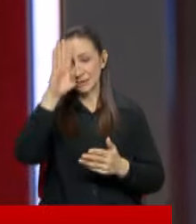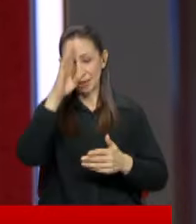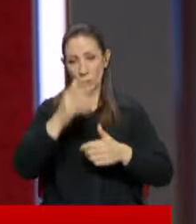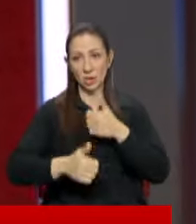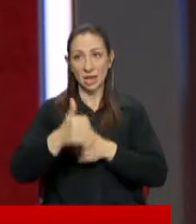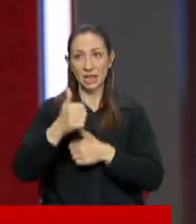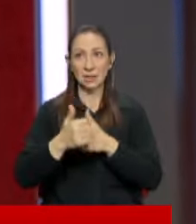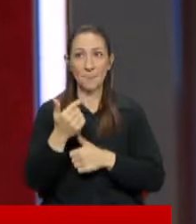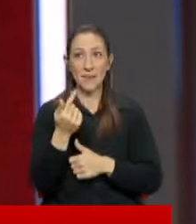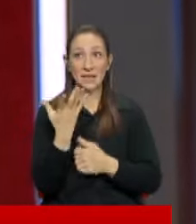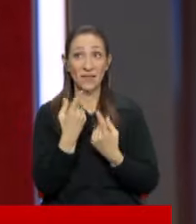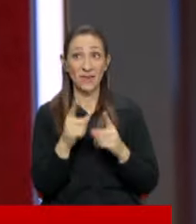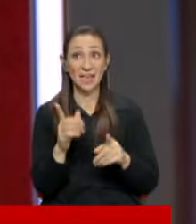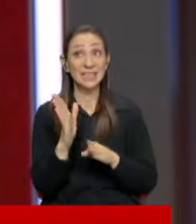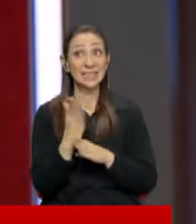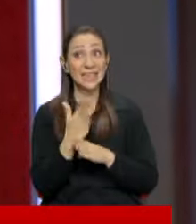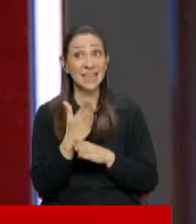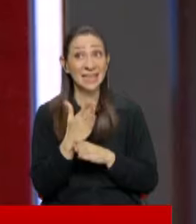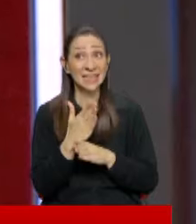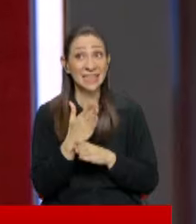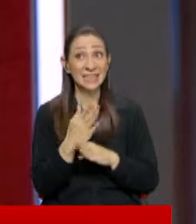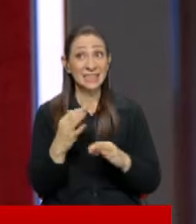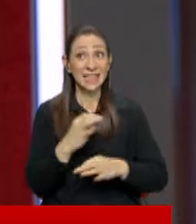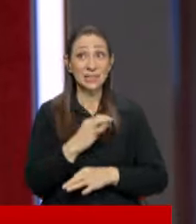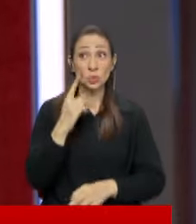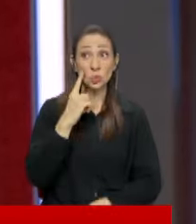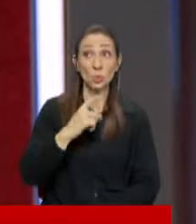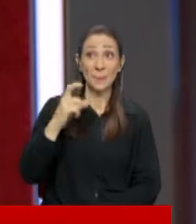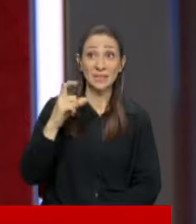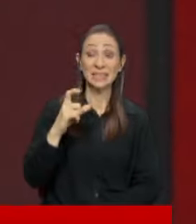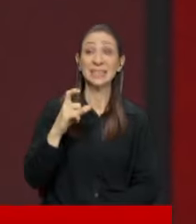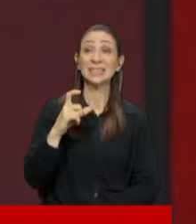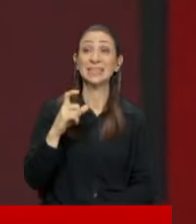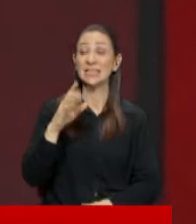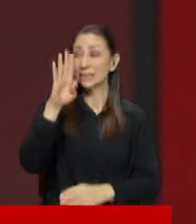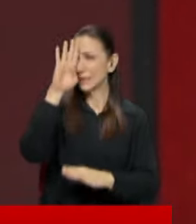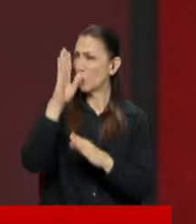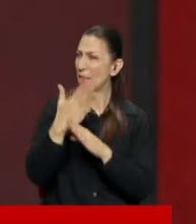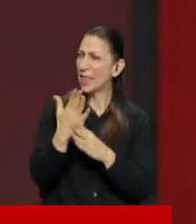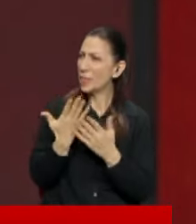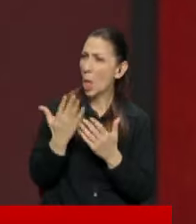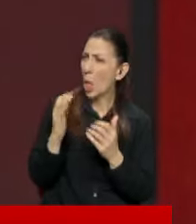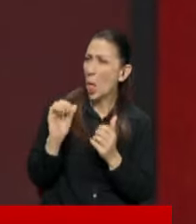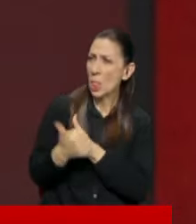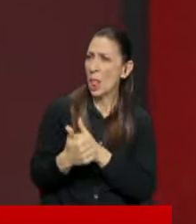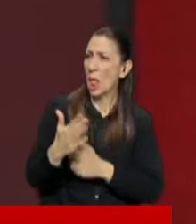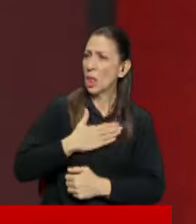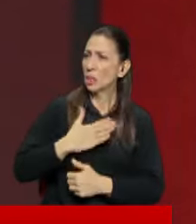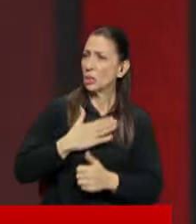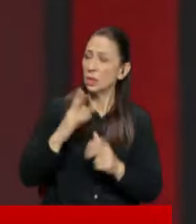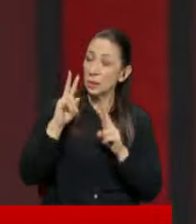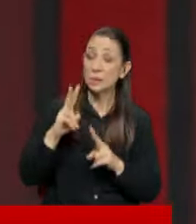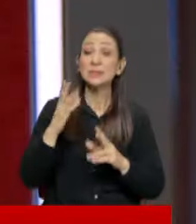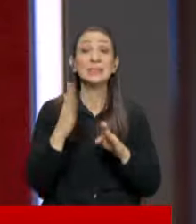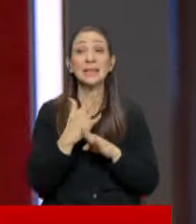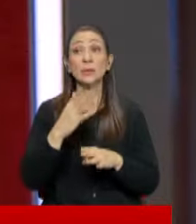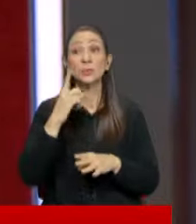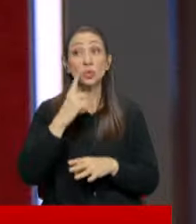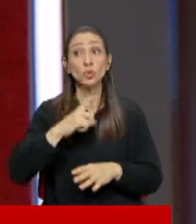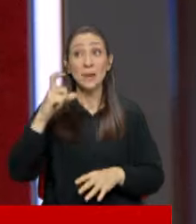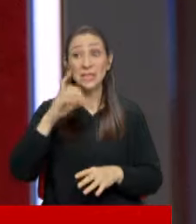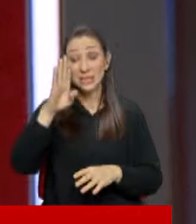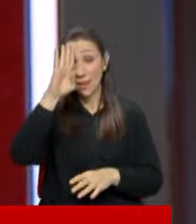yarış biraz daha farklı. Çünkü Sayın Neden Cumhurbaşkanı... Neden mesela İstanbul bu kadar ön plana çıkıyor, biraz daha farklı? Sayın Cumhurbaşkanımız İstanbul'u almakla